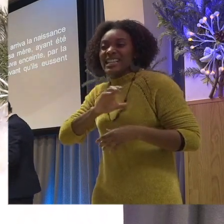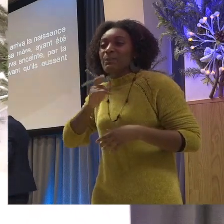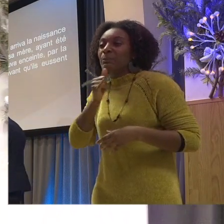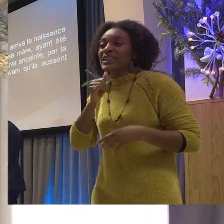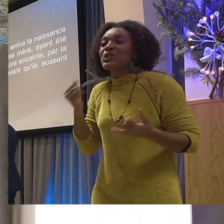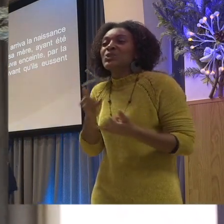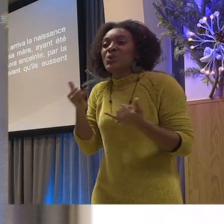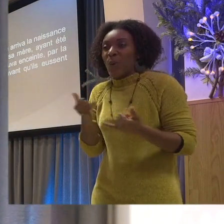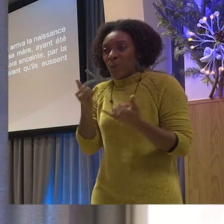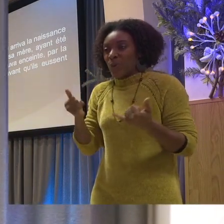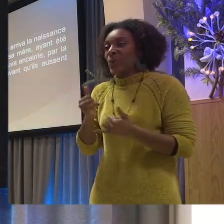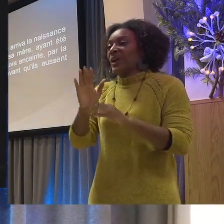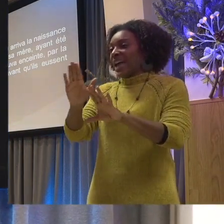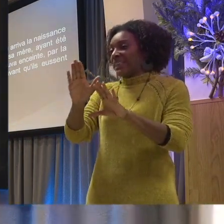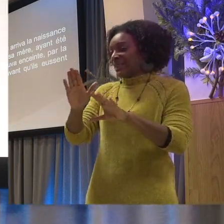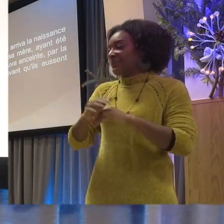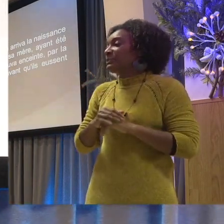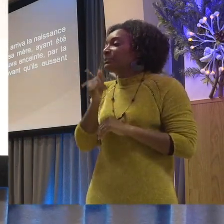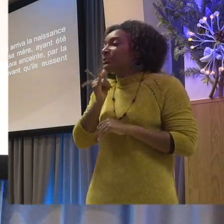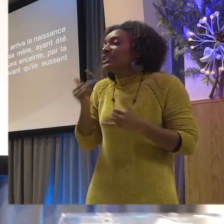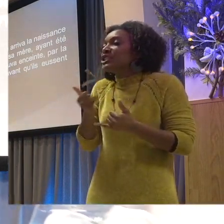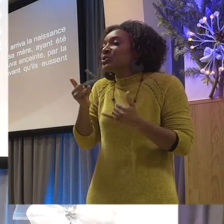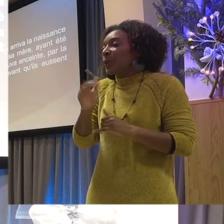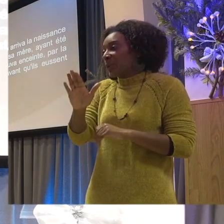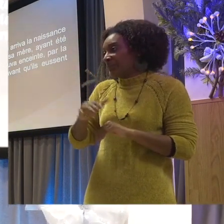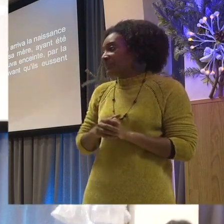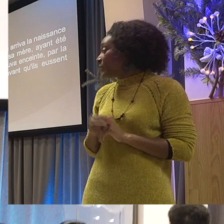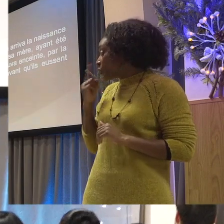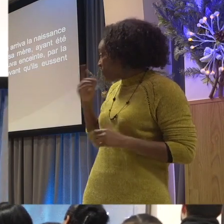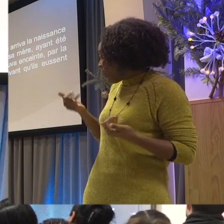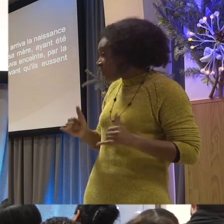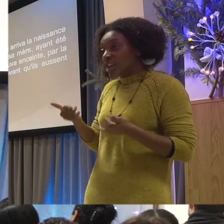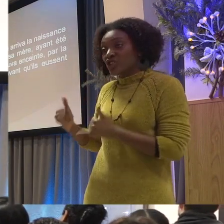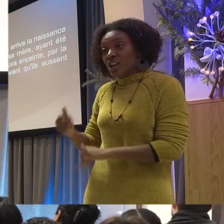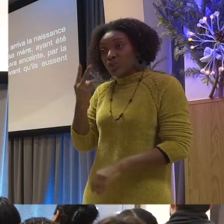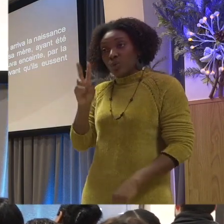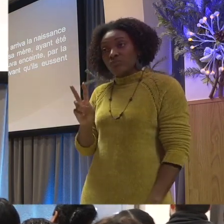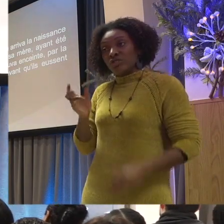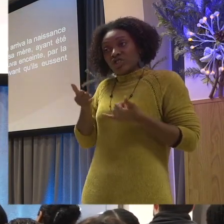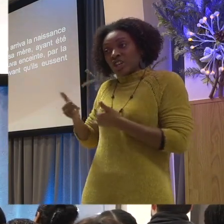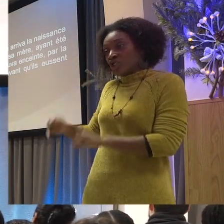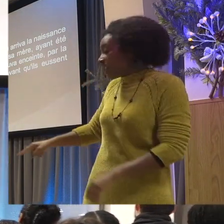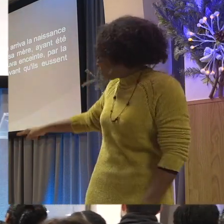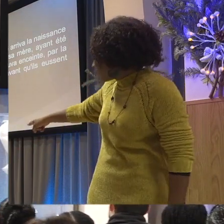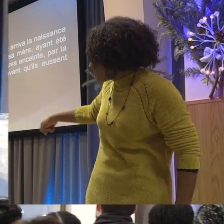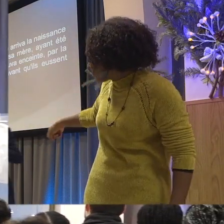de faire quelque chose de particulier. Vous avez vu cette installation? Je vais vous expliquer ce qui va se